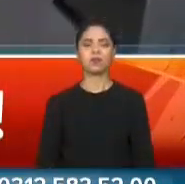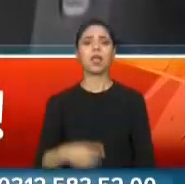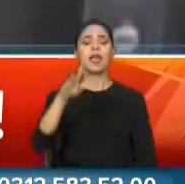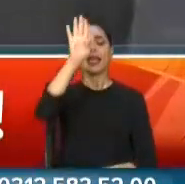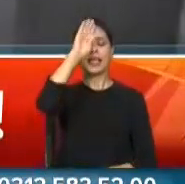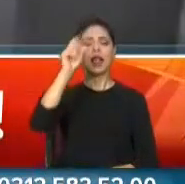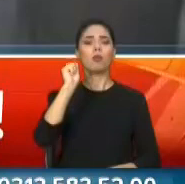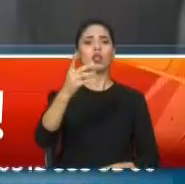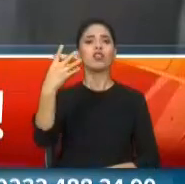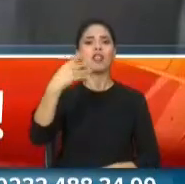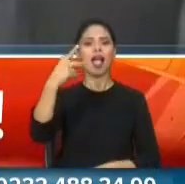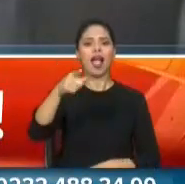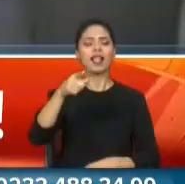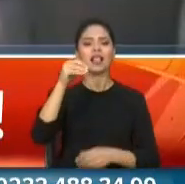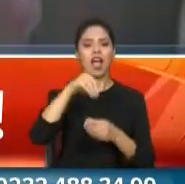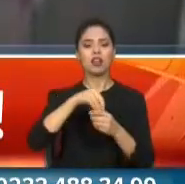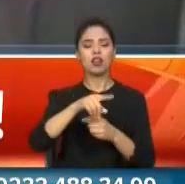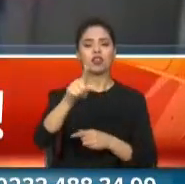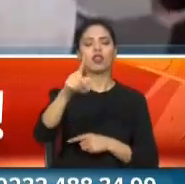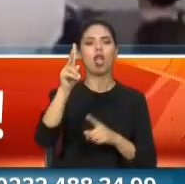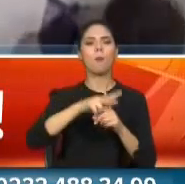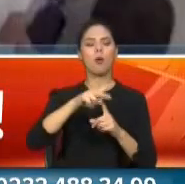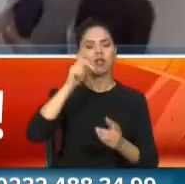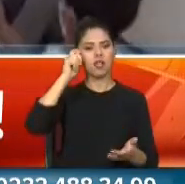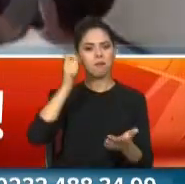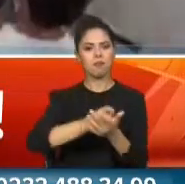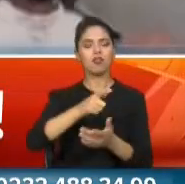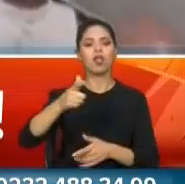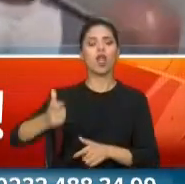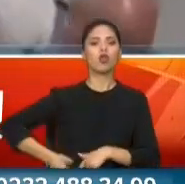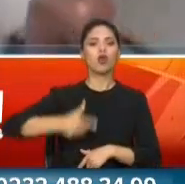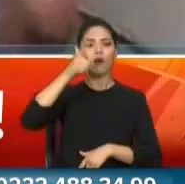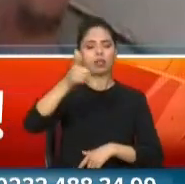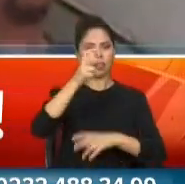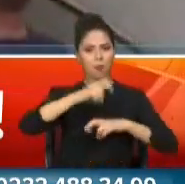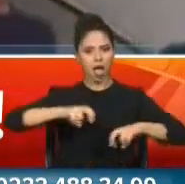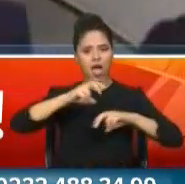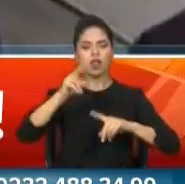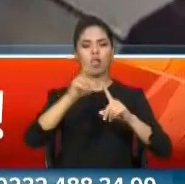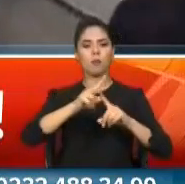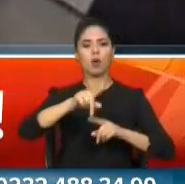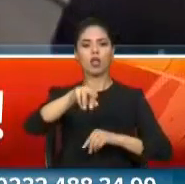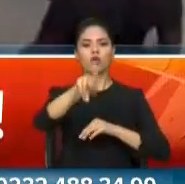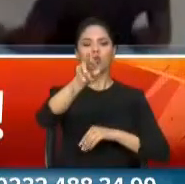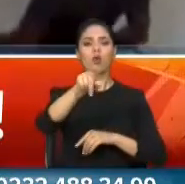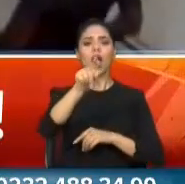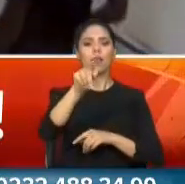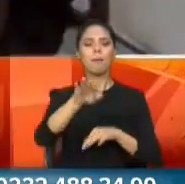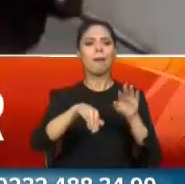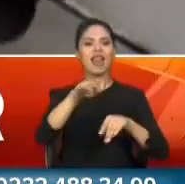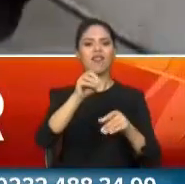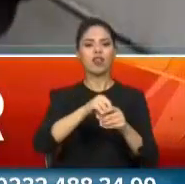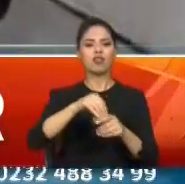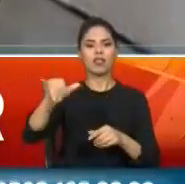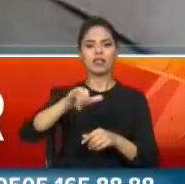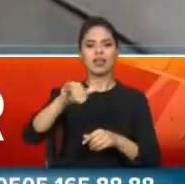Esenler'de yaşanan olay mağdurun polise başvurmasıyla ortaya çıktı. Güvenlik kameralarını incelemeye alan polis yürüyen merdivendeki mağdurun hemen